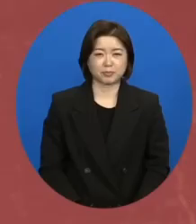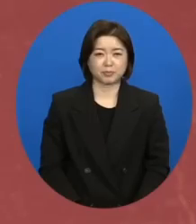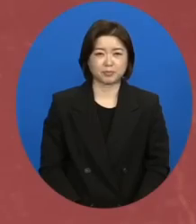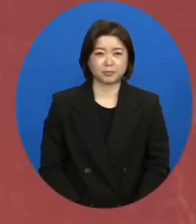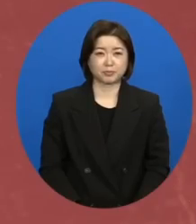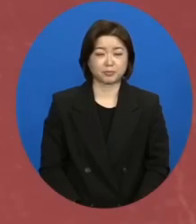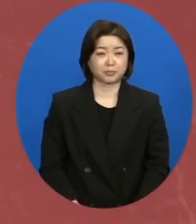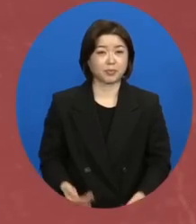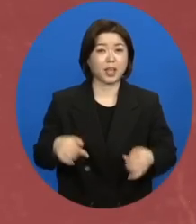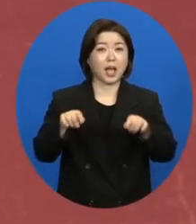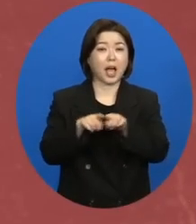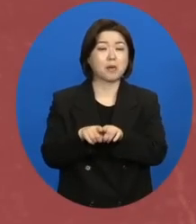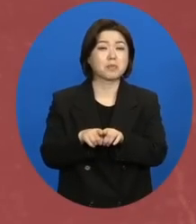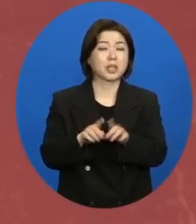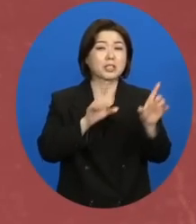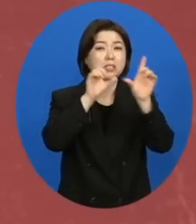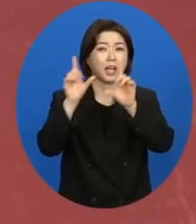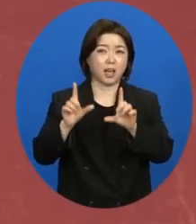같이 살았대.